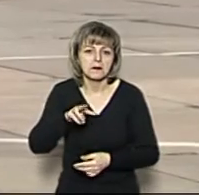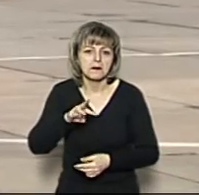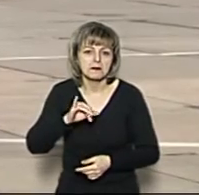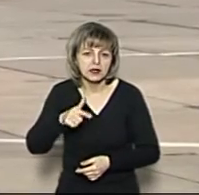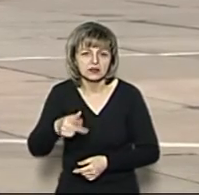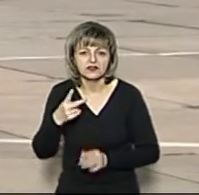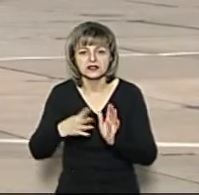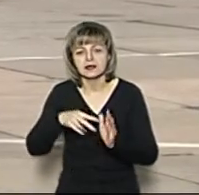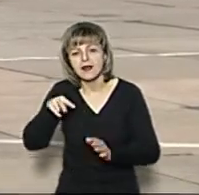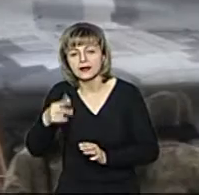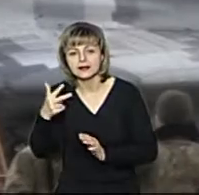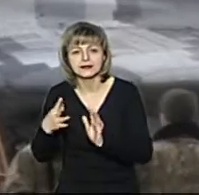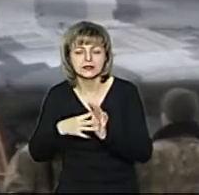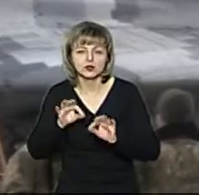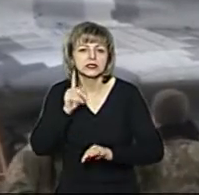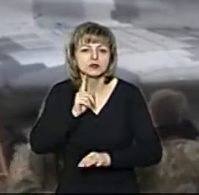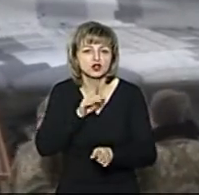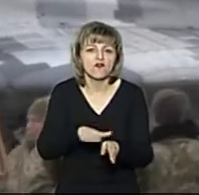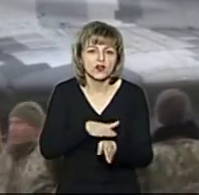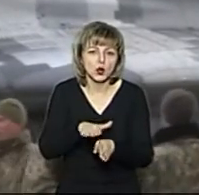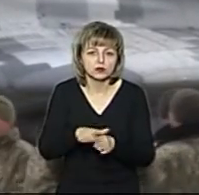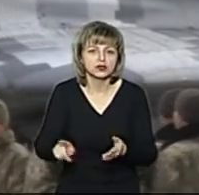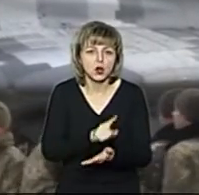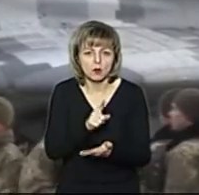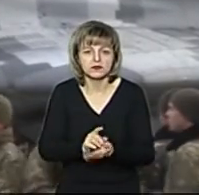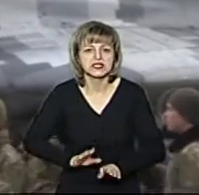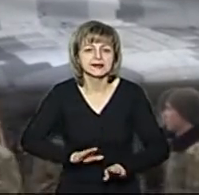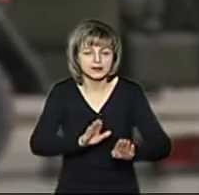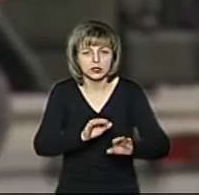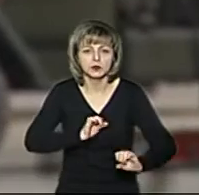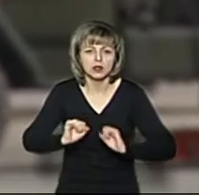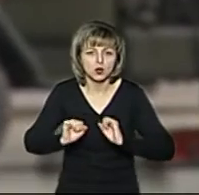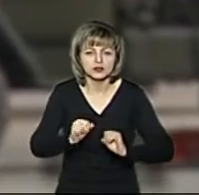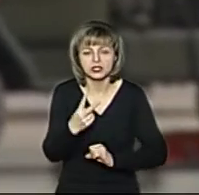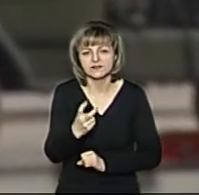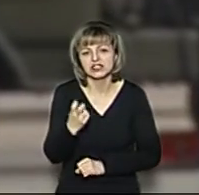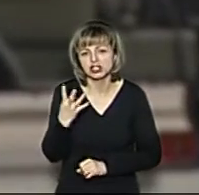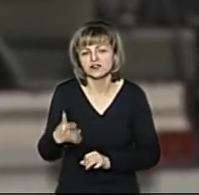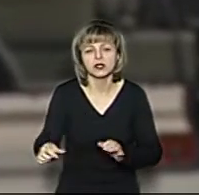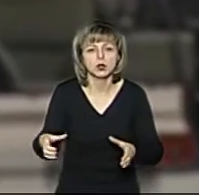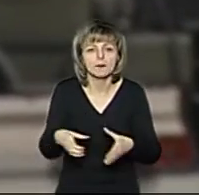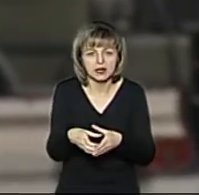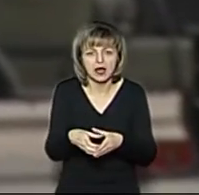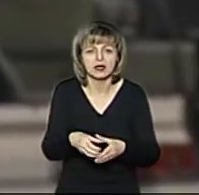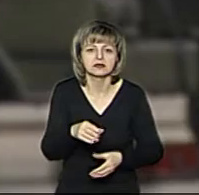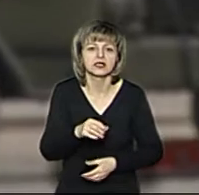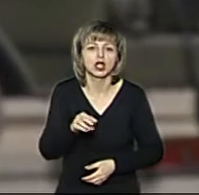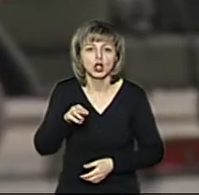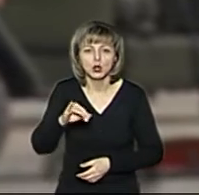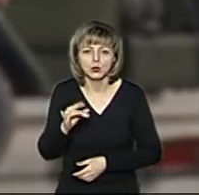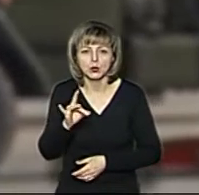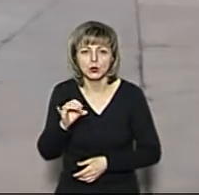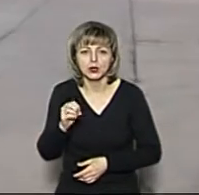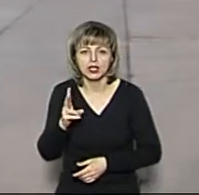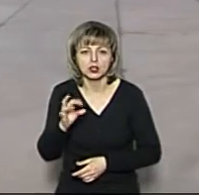і Л-39, розповів тимчасово виконуючий обов'язки заступника командира 204-ї бригади Андрій Тюренков.